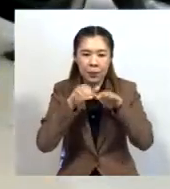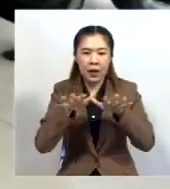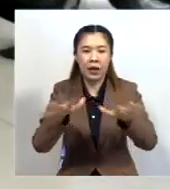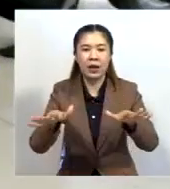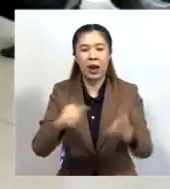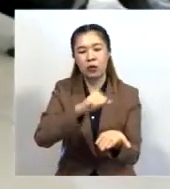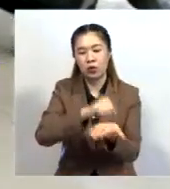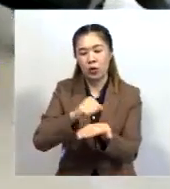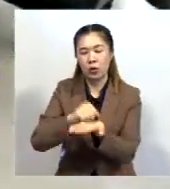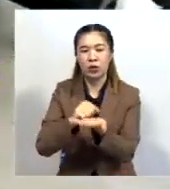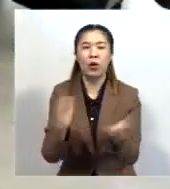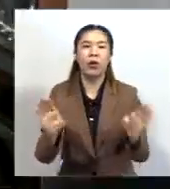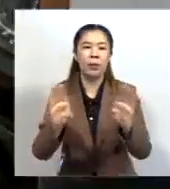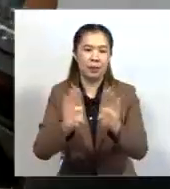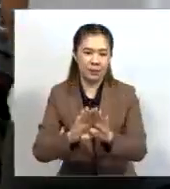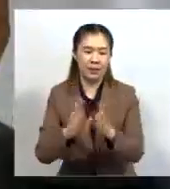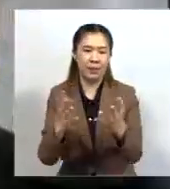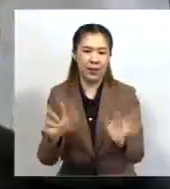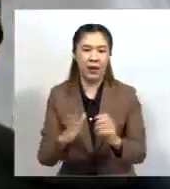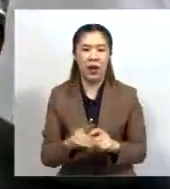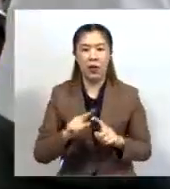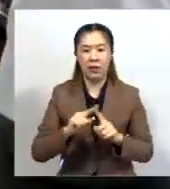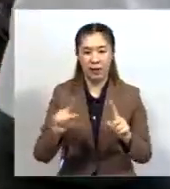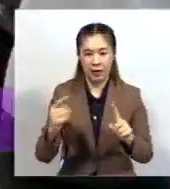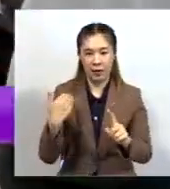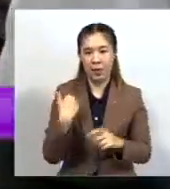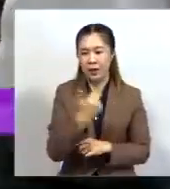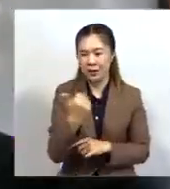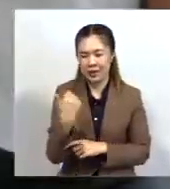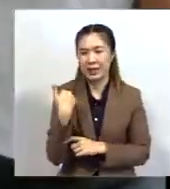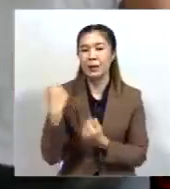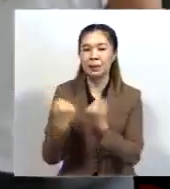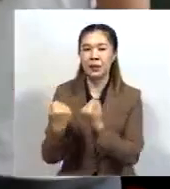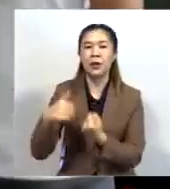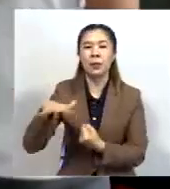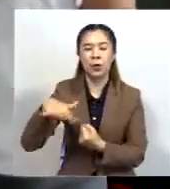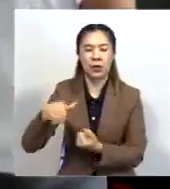ปิดรับจองรุ่นแคปติว่าทุกรุ่นไปแล้วแต่ว่ารุ่นอื่นๆยังเปิดรับจองปกติ